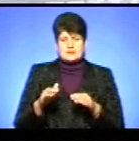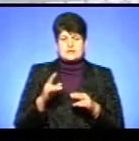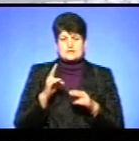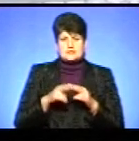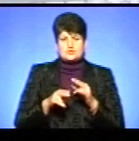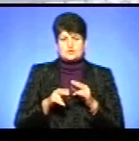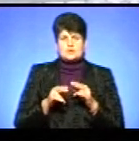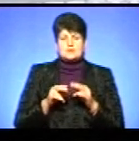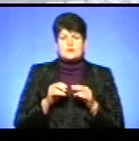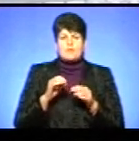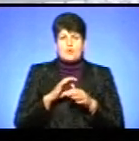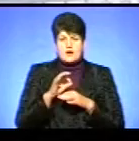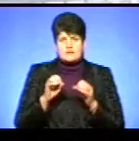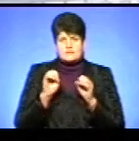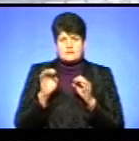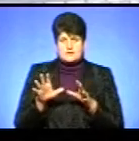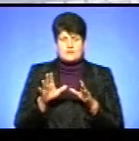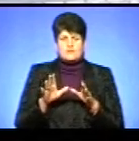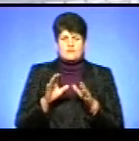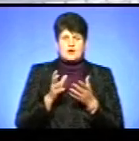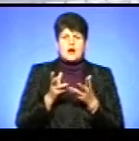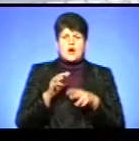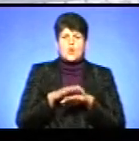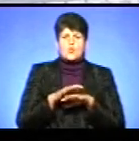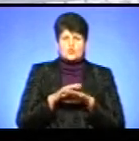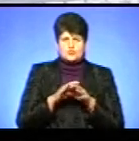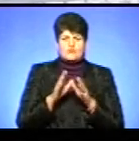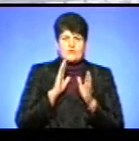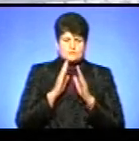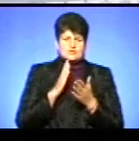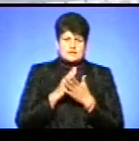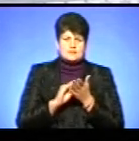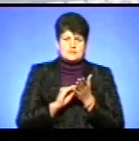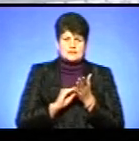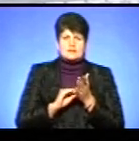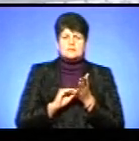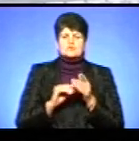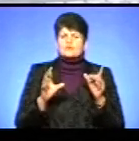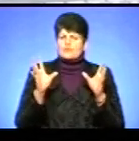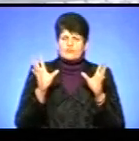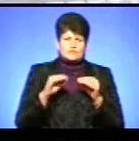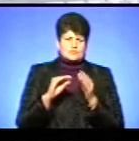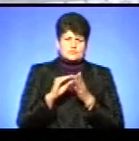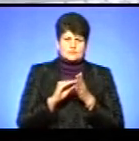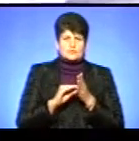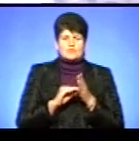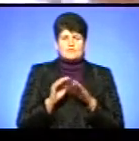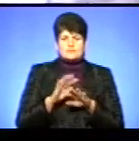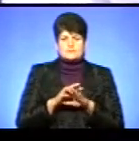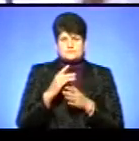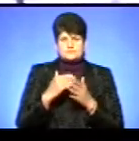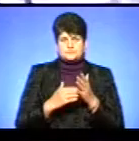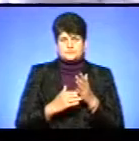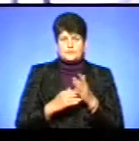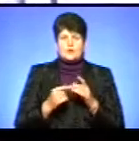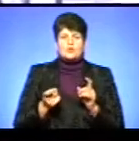проекту на реабілітацію. Рахунок вже є в Фейсбуці розміщений під дописом, де вказано повністю усі реквізити необхідні.